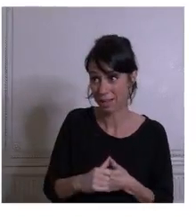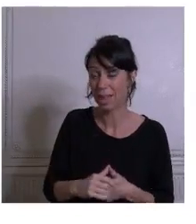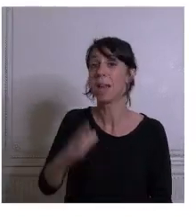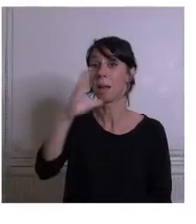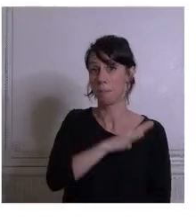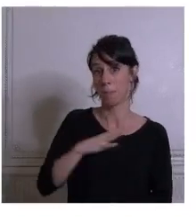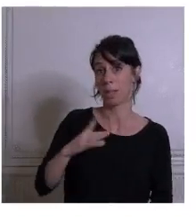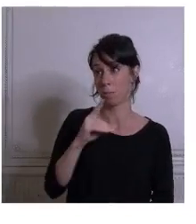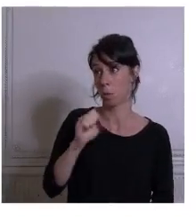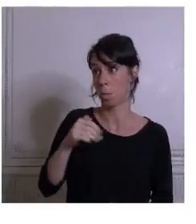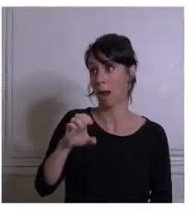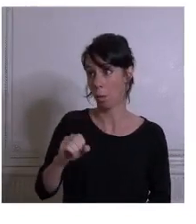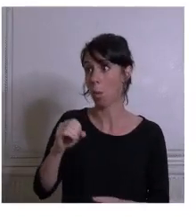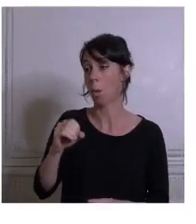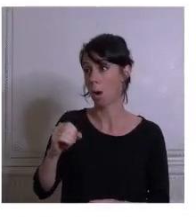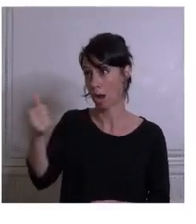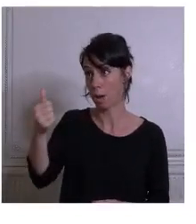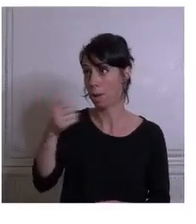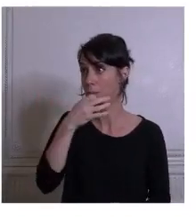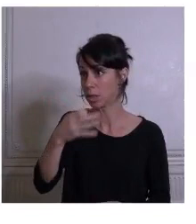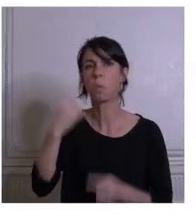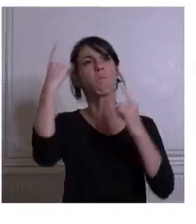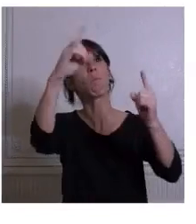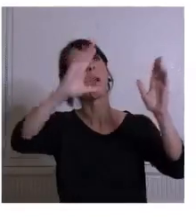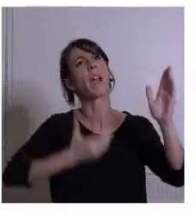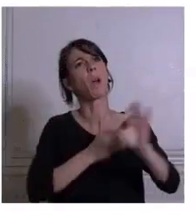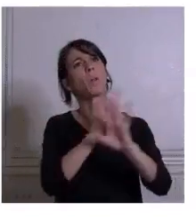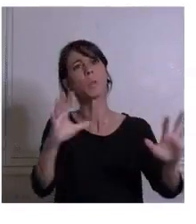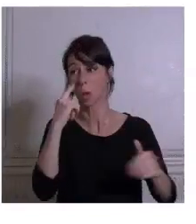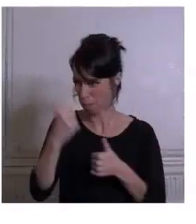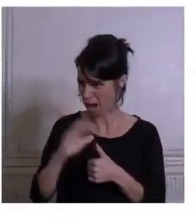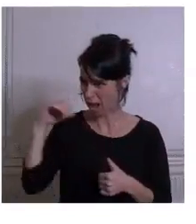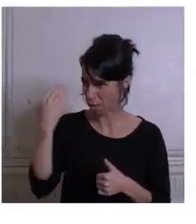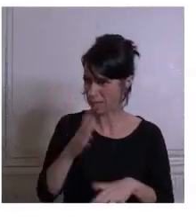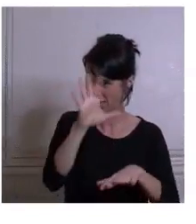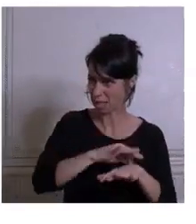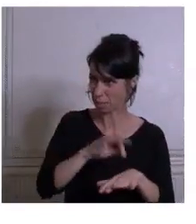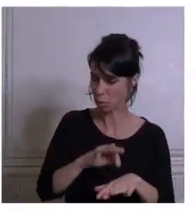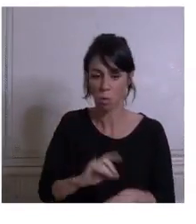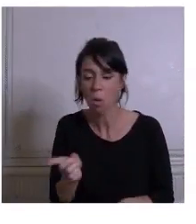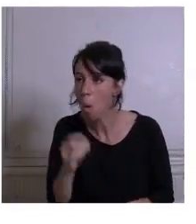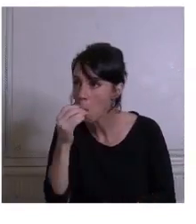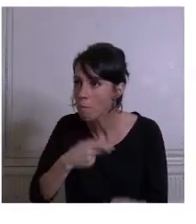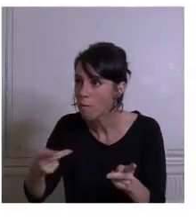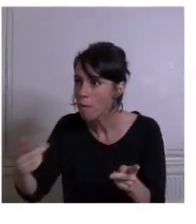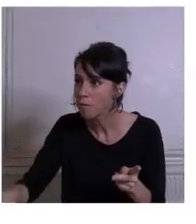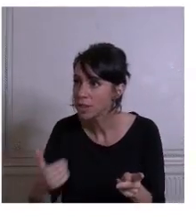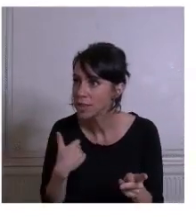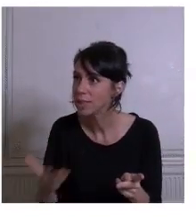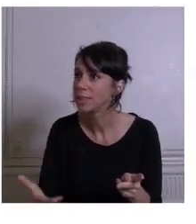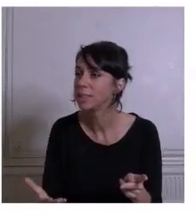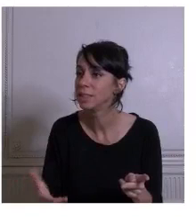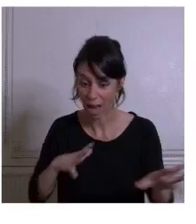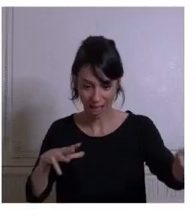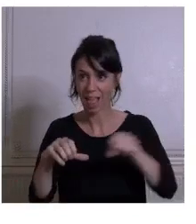les cinq, c'est actualité, famille, signaler un problème, météo, ma mairie, la cantine, je participe et